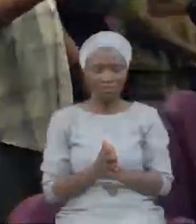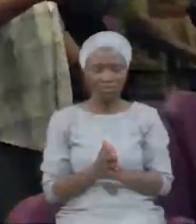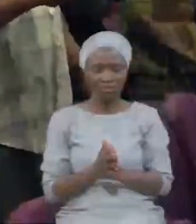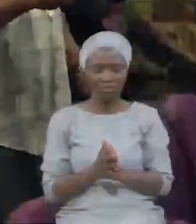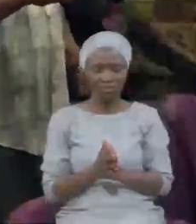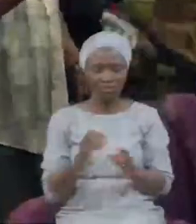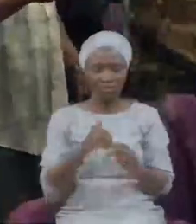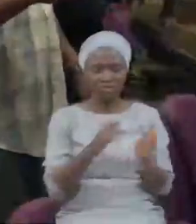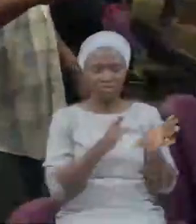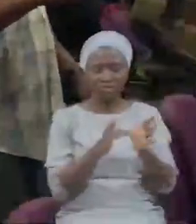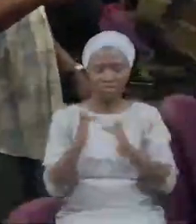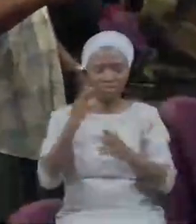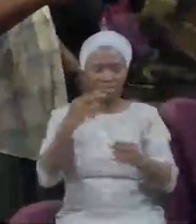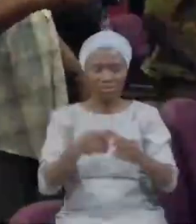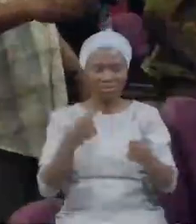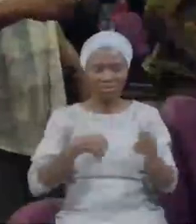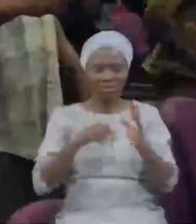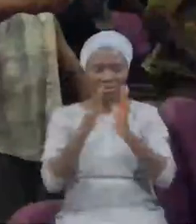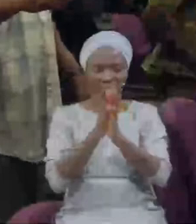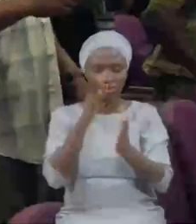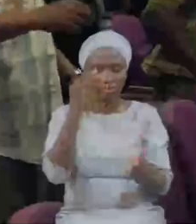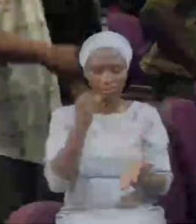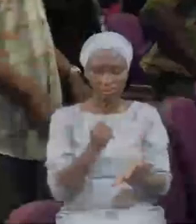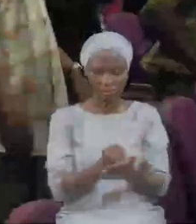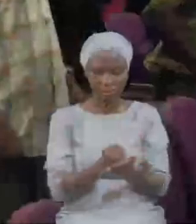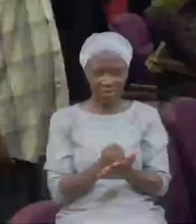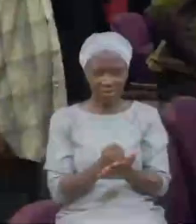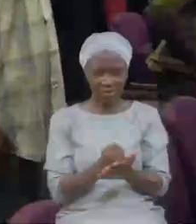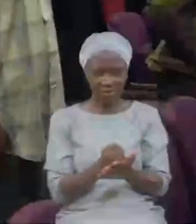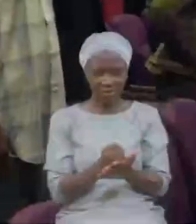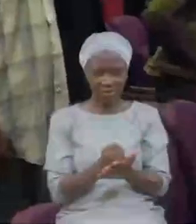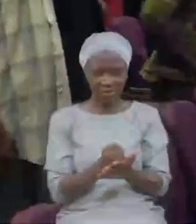Au nom de Jésus, nous prions.